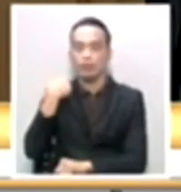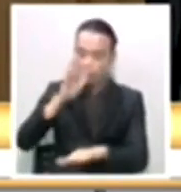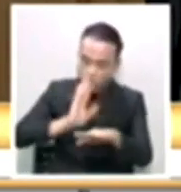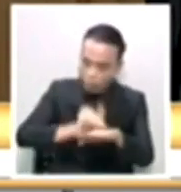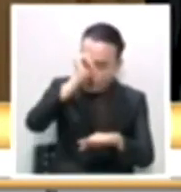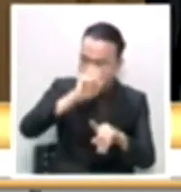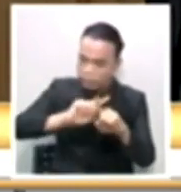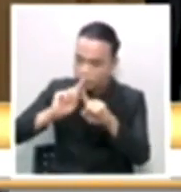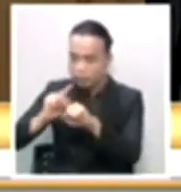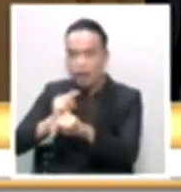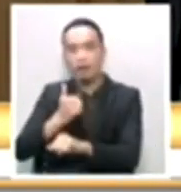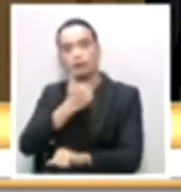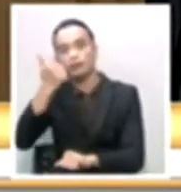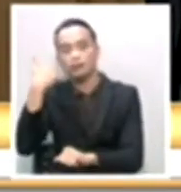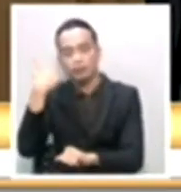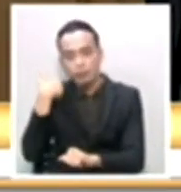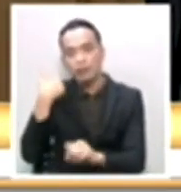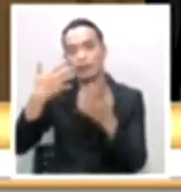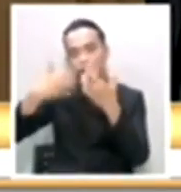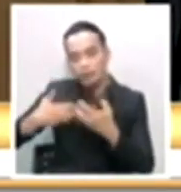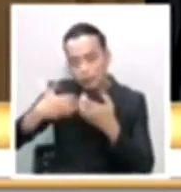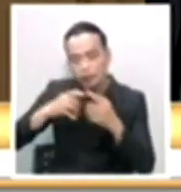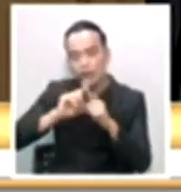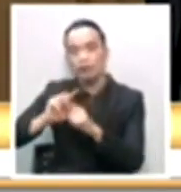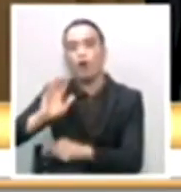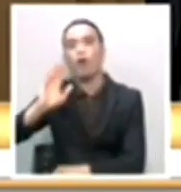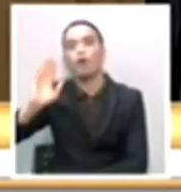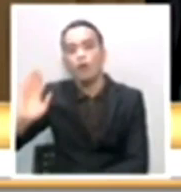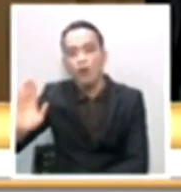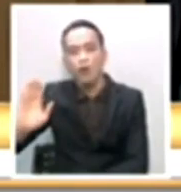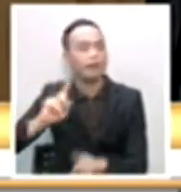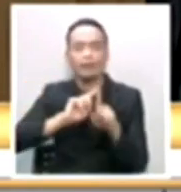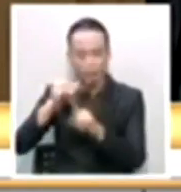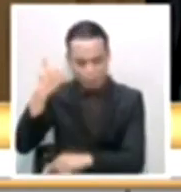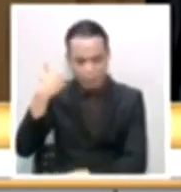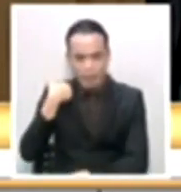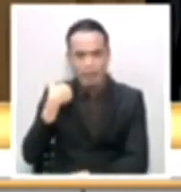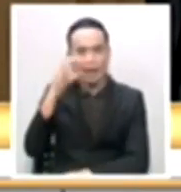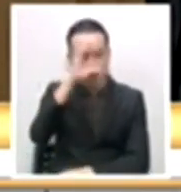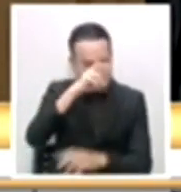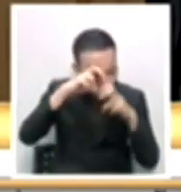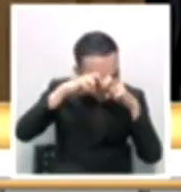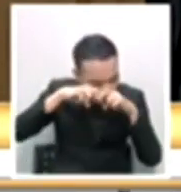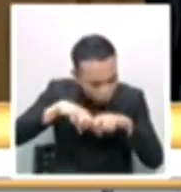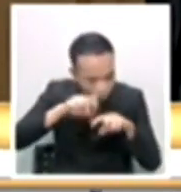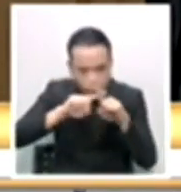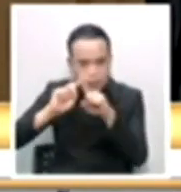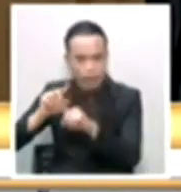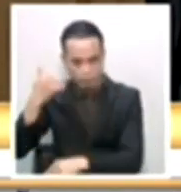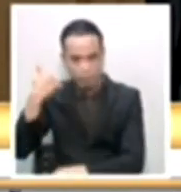เรื่อง innovation หรือนวัตกรรมขออนุญาตใช้ศัพท์ใช้มันมีเรื่องนวัตกรรมการค้นคว้าวิจัย